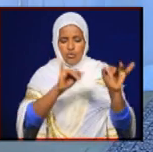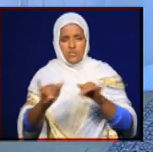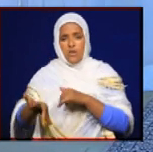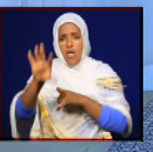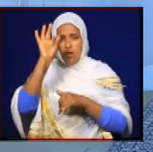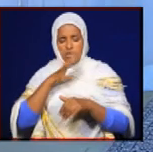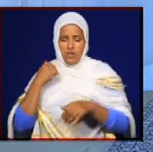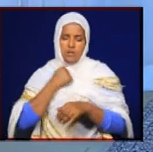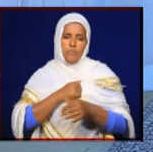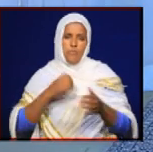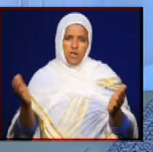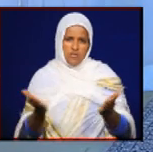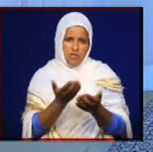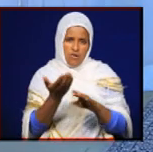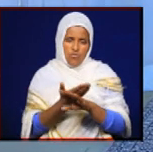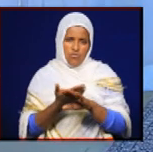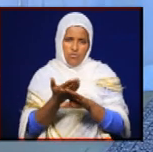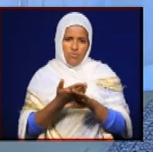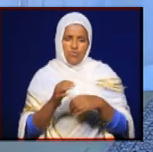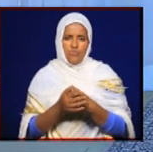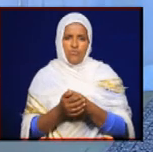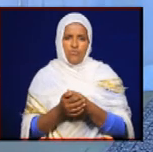ሞት እንዳያገኘኝ እማጸናለሁ።